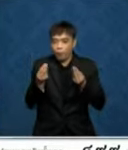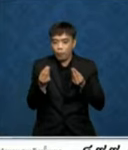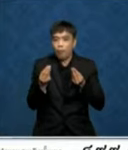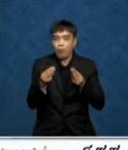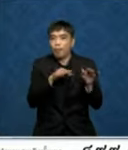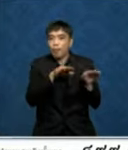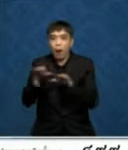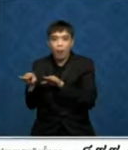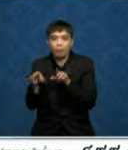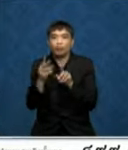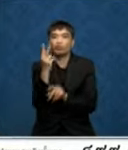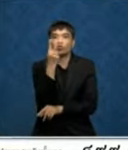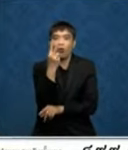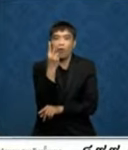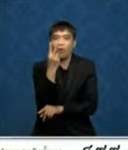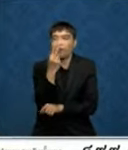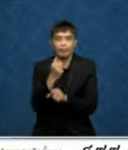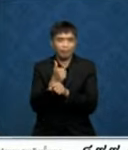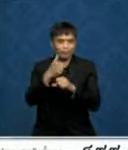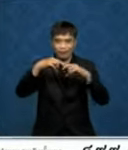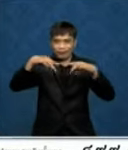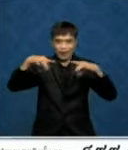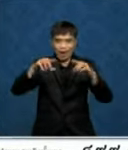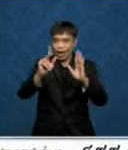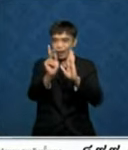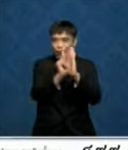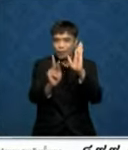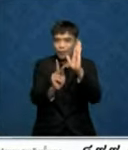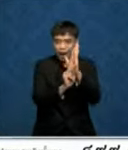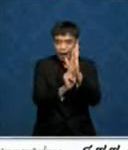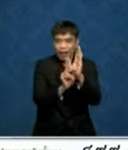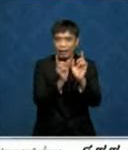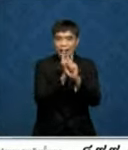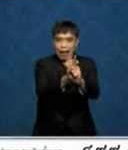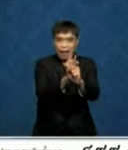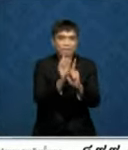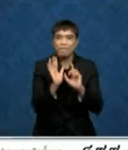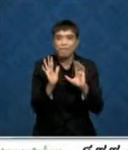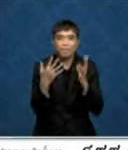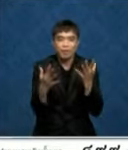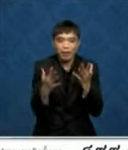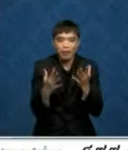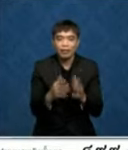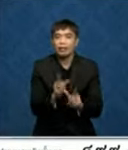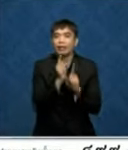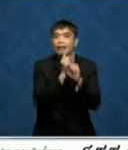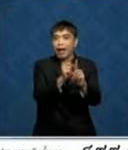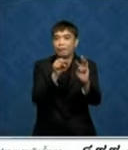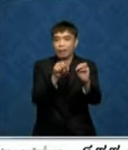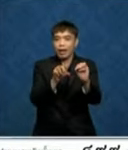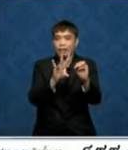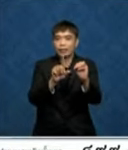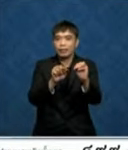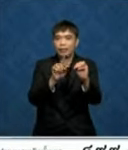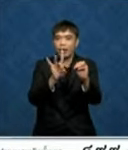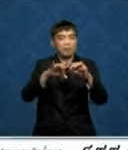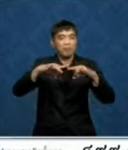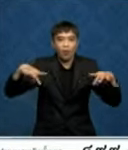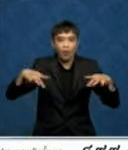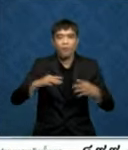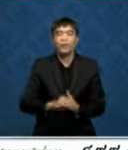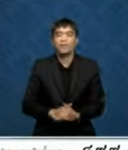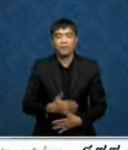แย้งและอาจไม่เป็นไปตามกฎหมายพ.ร.บ.วินัยการเงินการคลังมาตรา21กับผมนะ